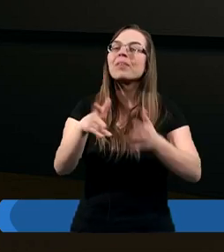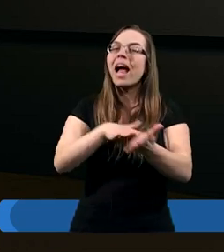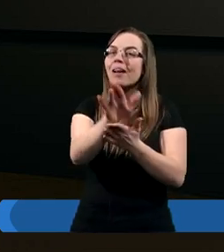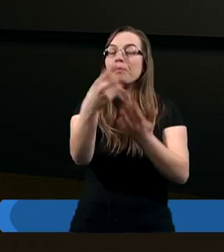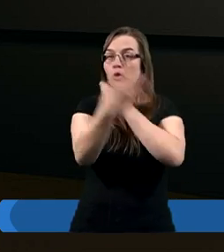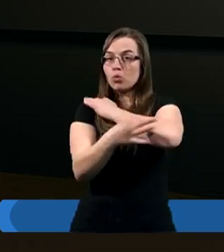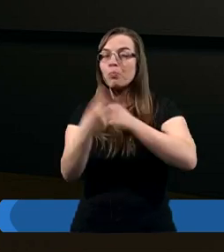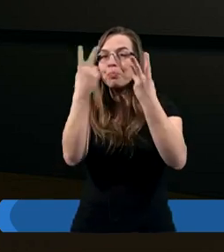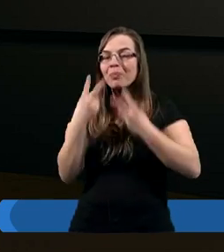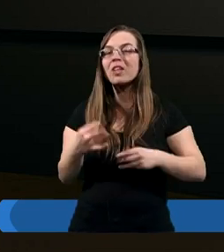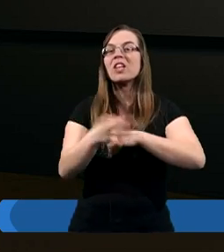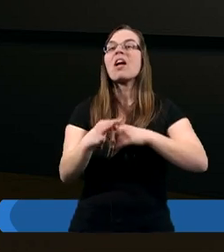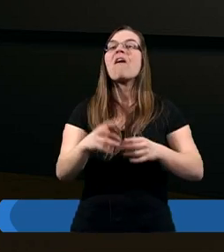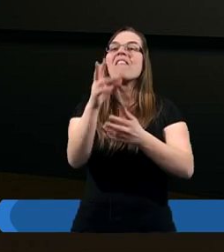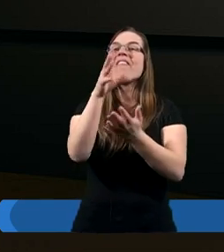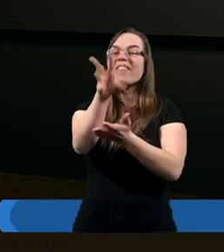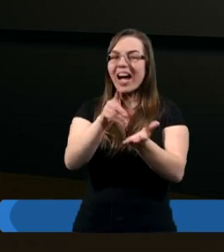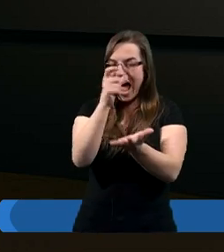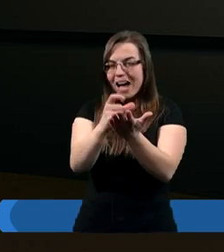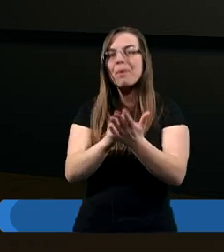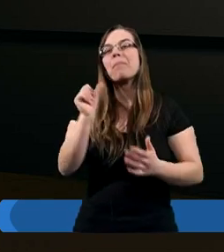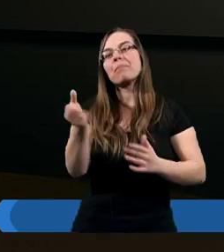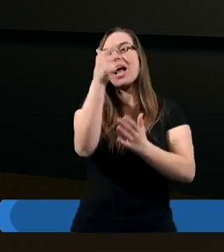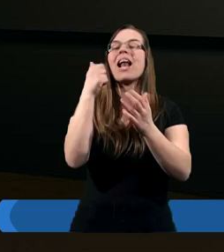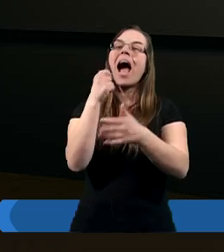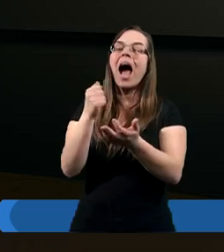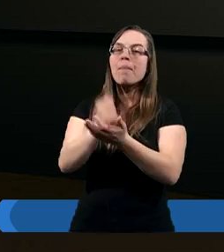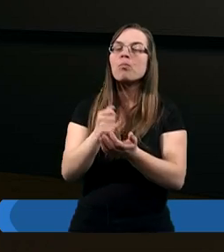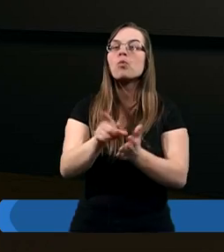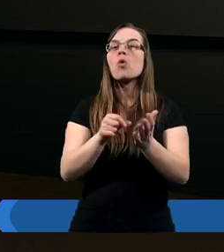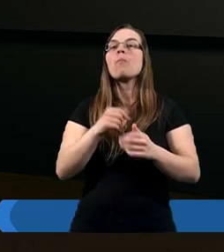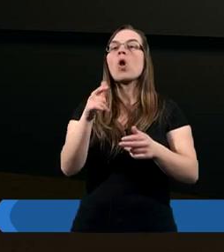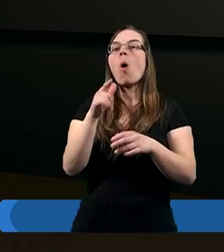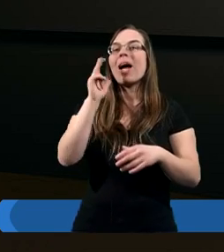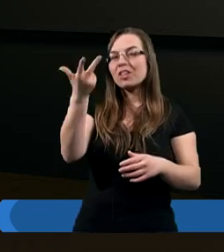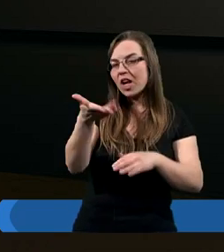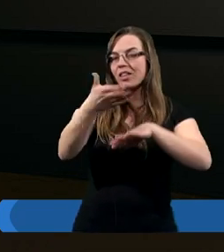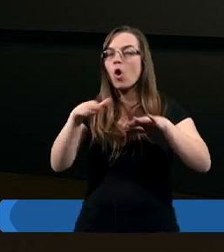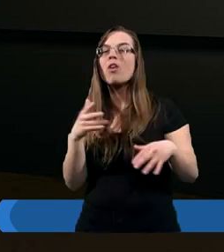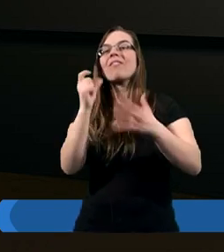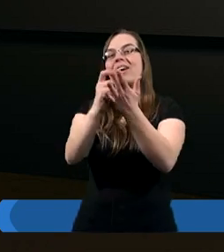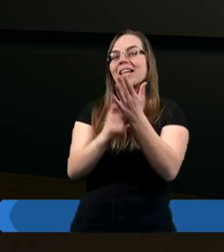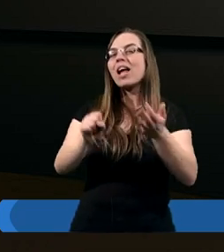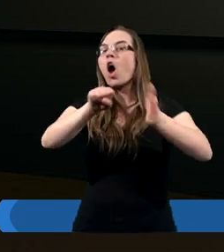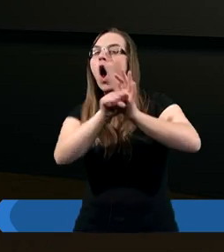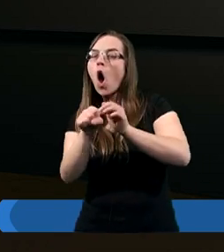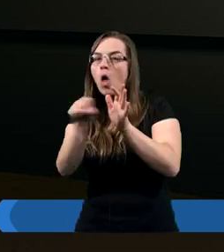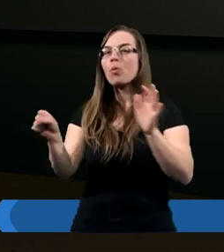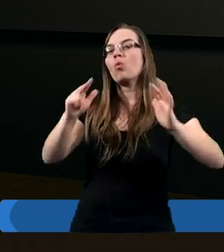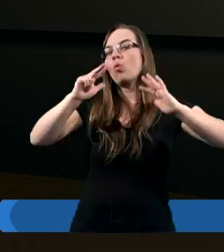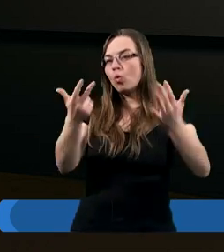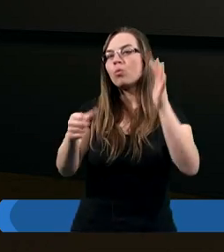przeczytania fragmentu z pierwszego listu apostoła Piotra, z rozdziału trzeciego i wersety od